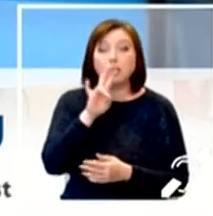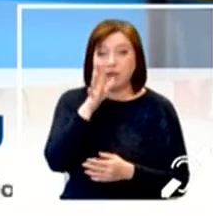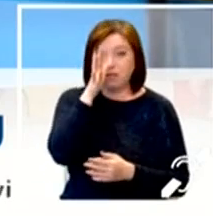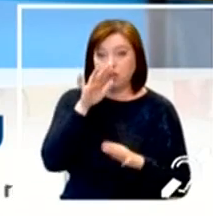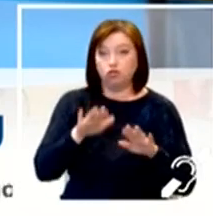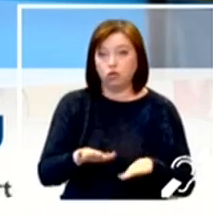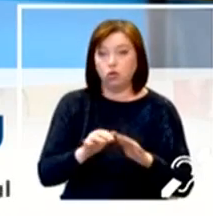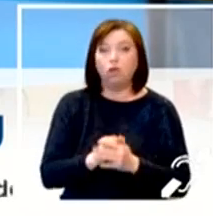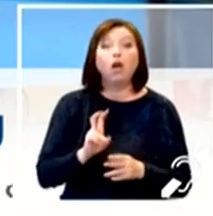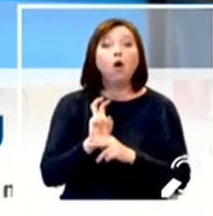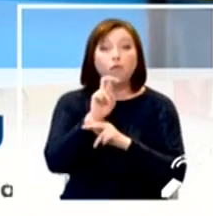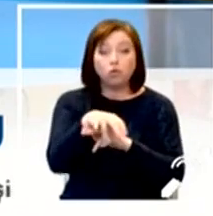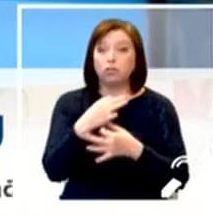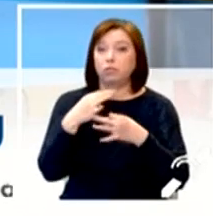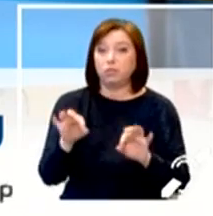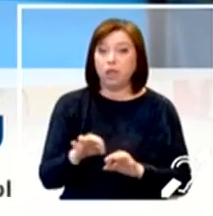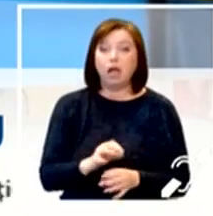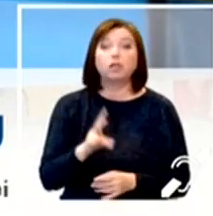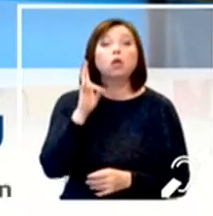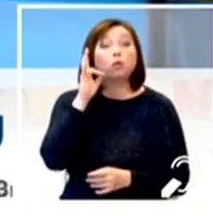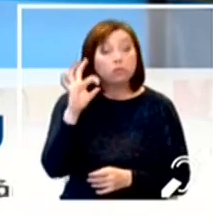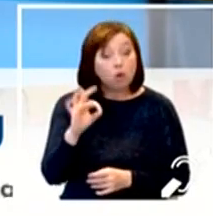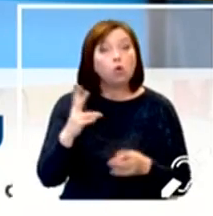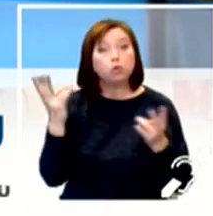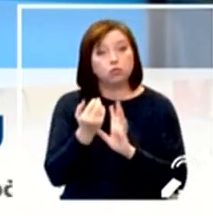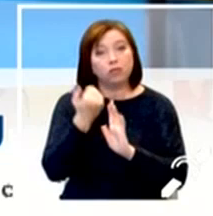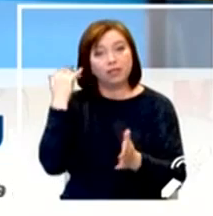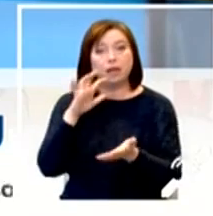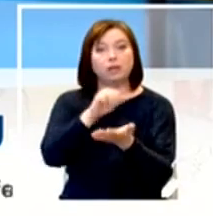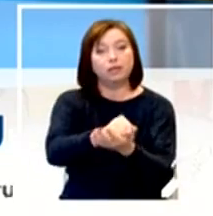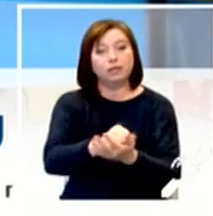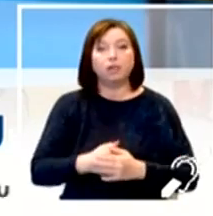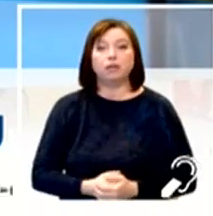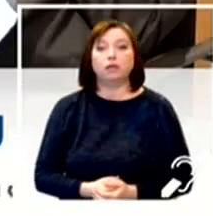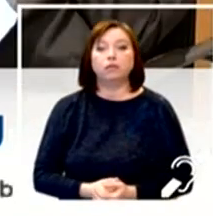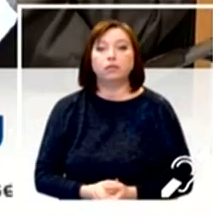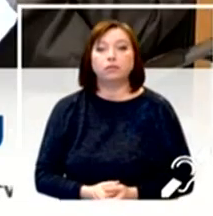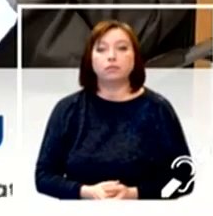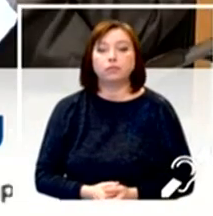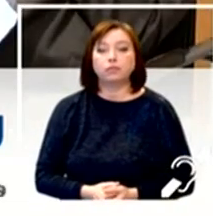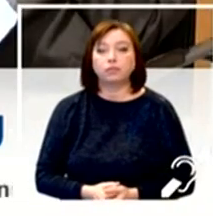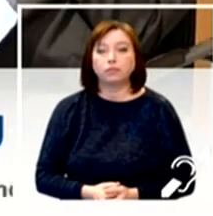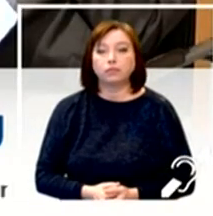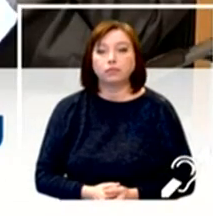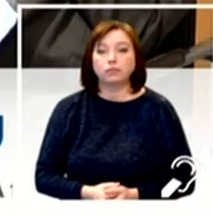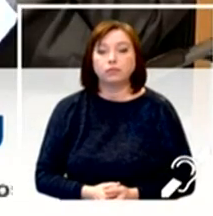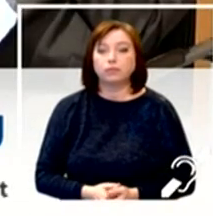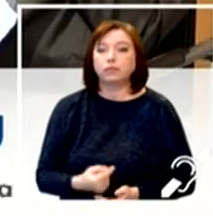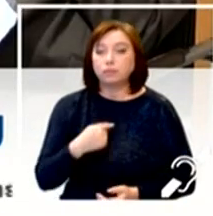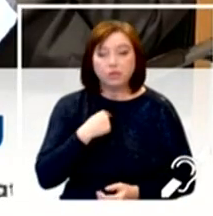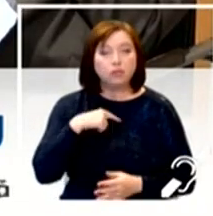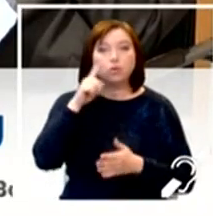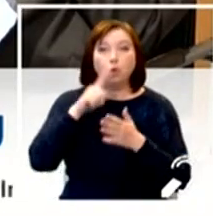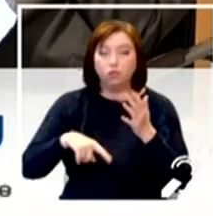la Chișinău intrarea este gratuită dar va fi nevoie de o rezervare eu sunt